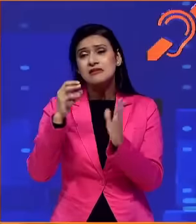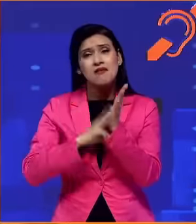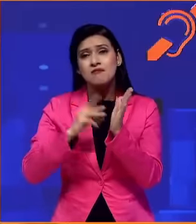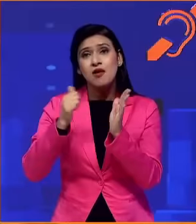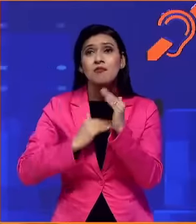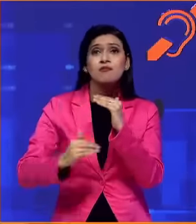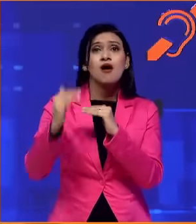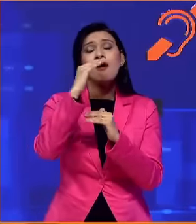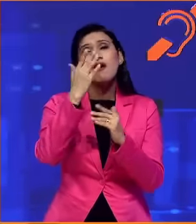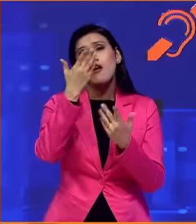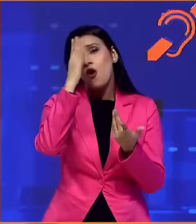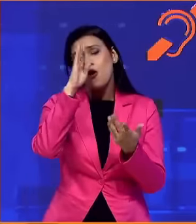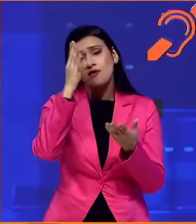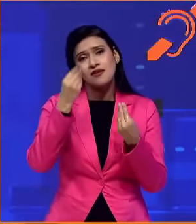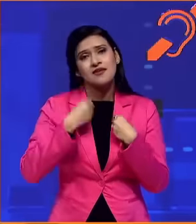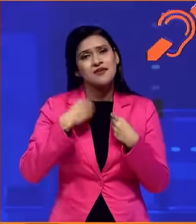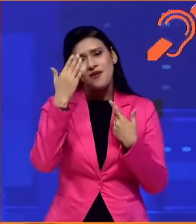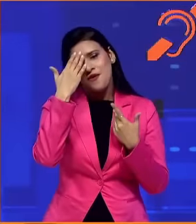कहींनकहींइससेभीबड़ाइनामहमाराइंतजारकररहाहै।